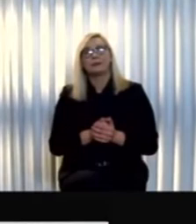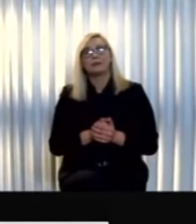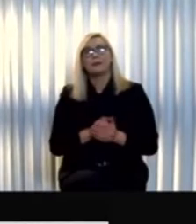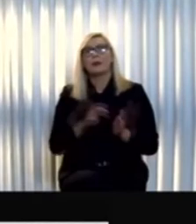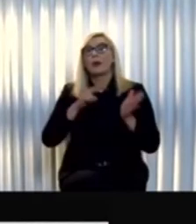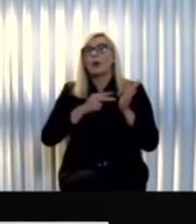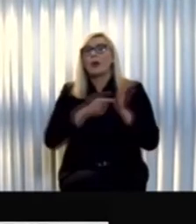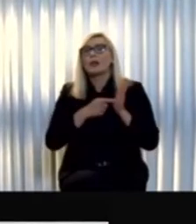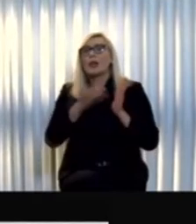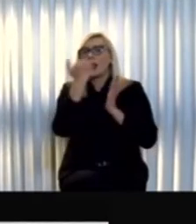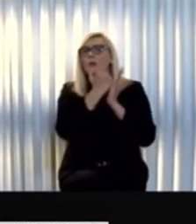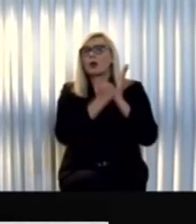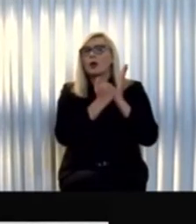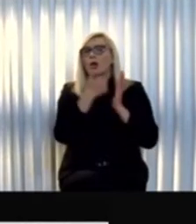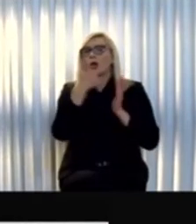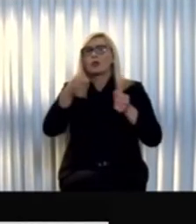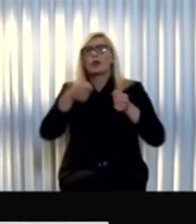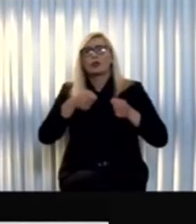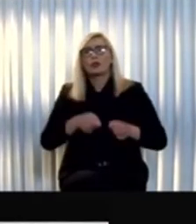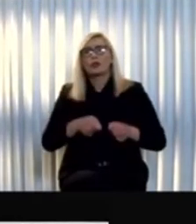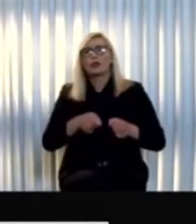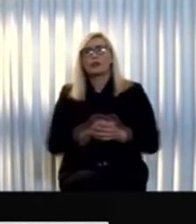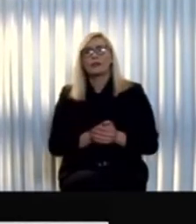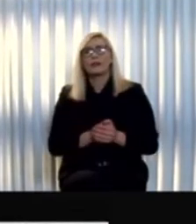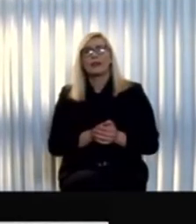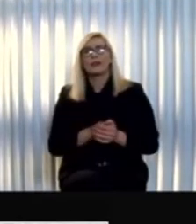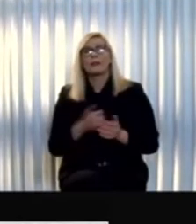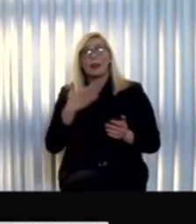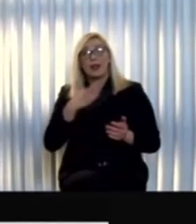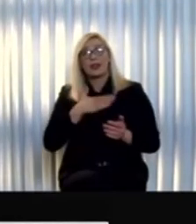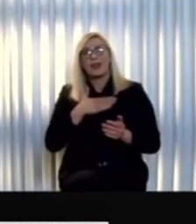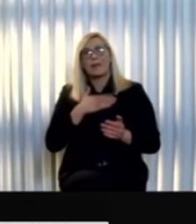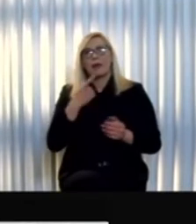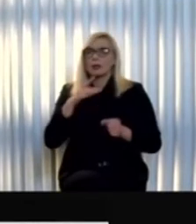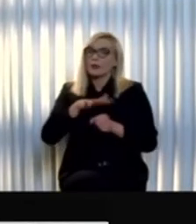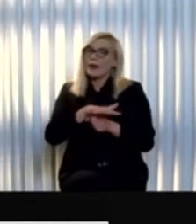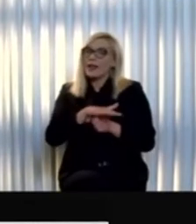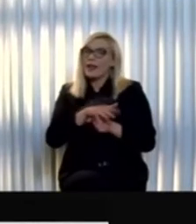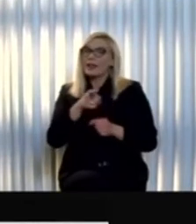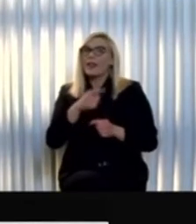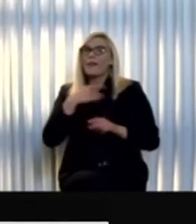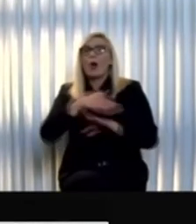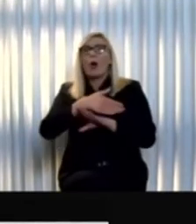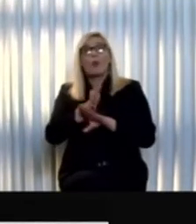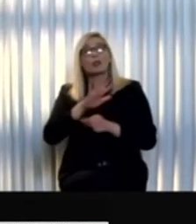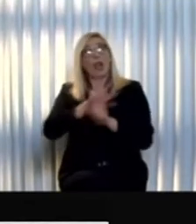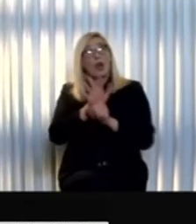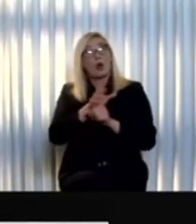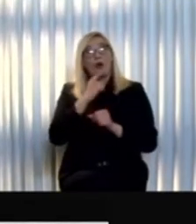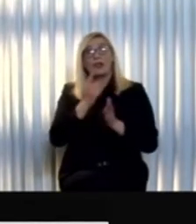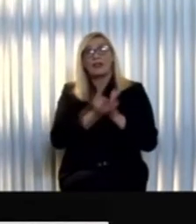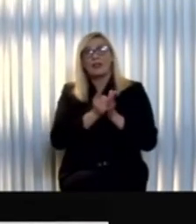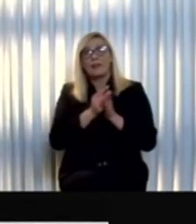Политиките и програмите што ги донесовме секако ќе имаат своје влијание во пост-ковид периодот за